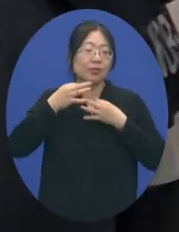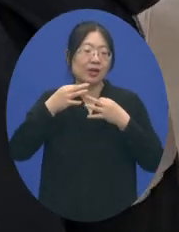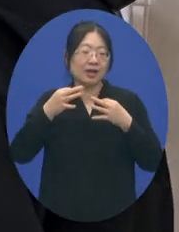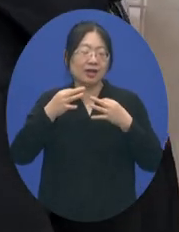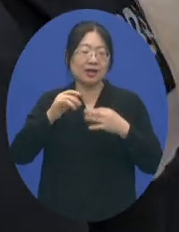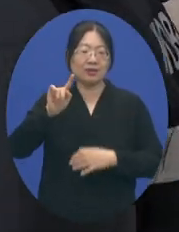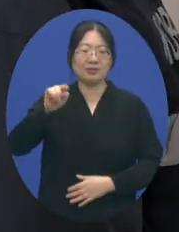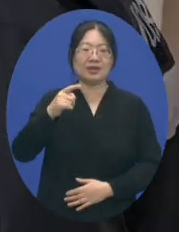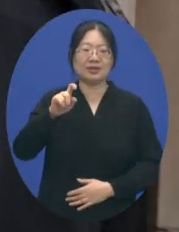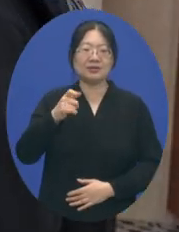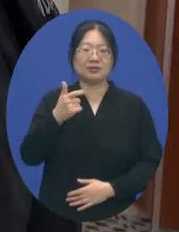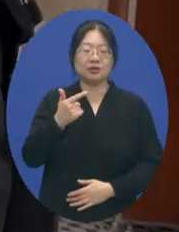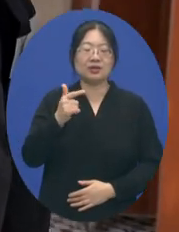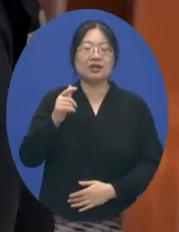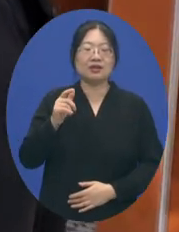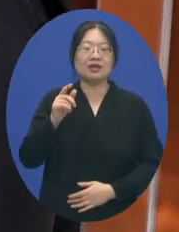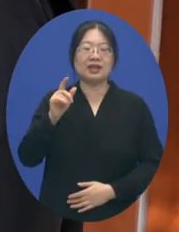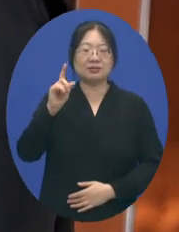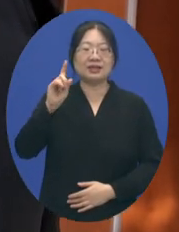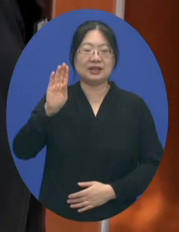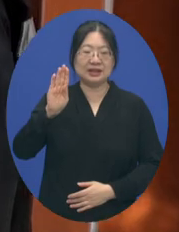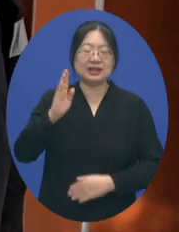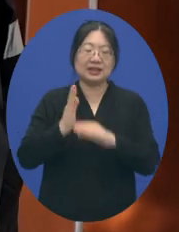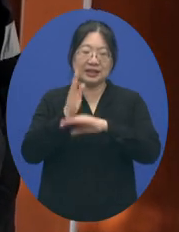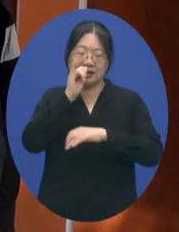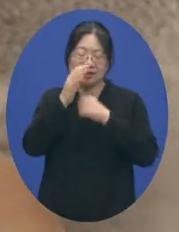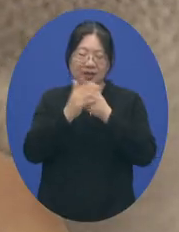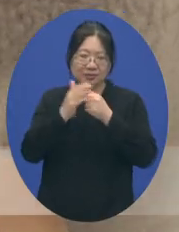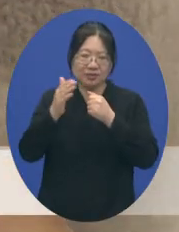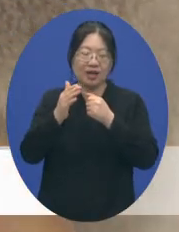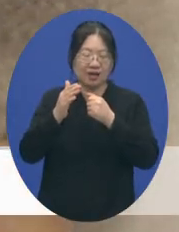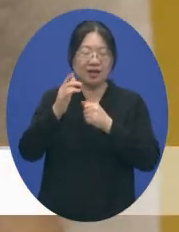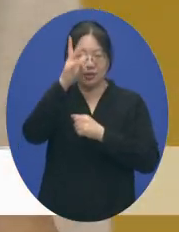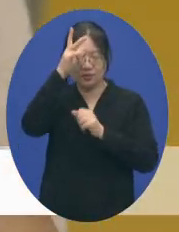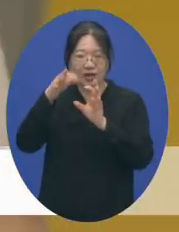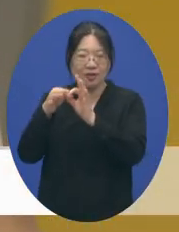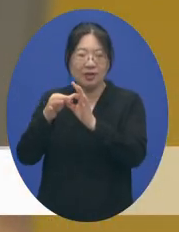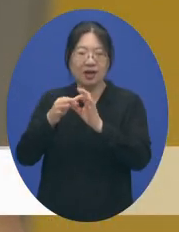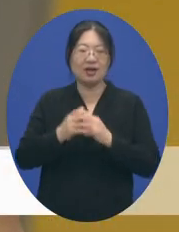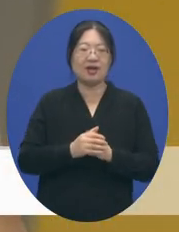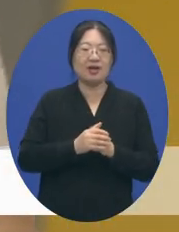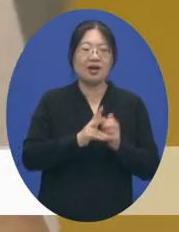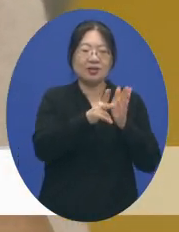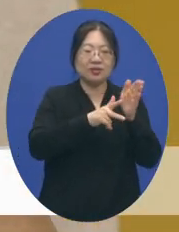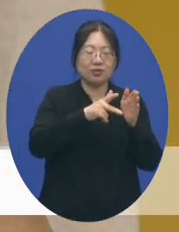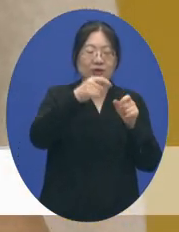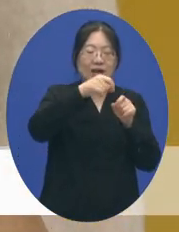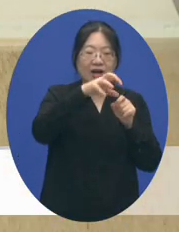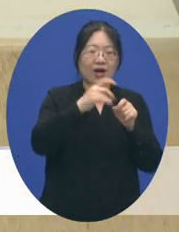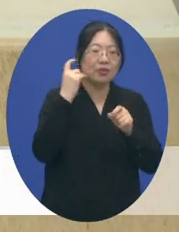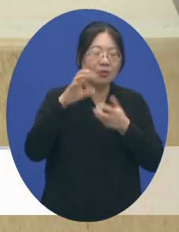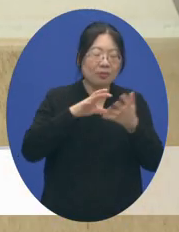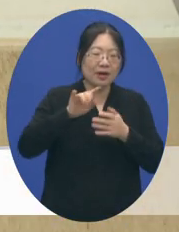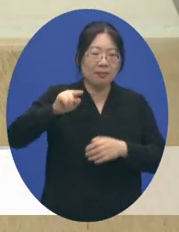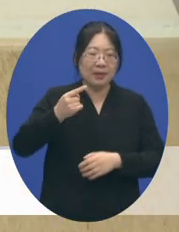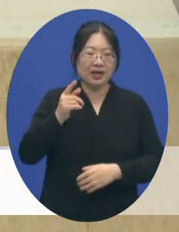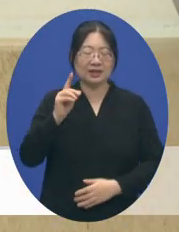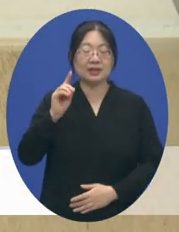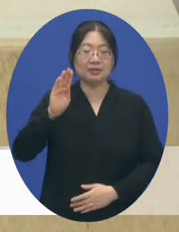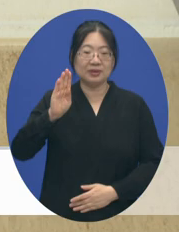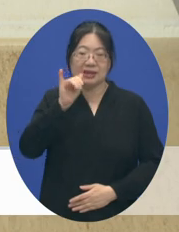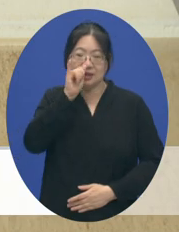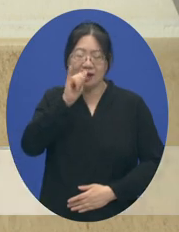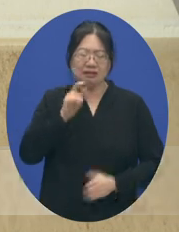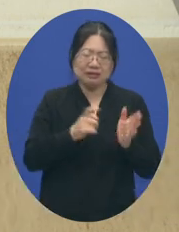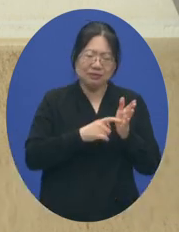소리를칩니다 116 데시벨이 넘으니 겨우 작동이 됩니다 철도 주변 소음이대 10배쯤 되는데 긴급 상황에서